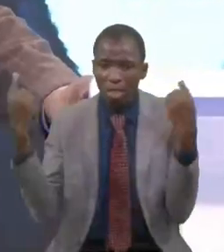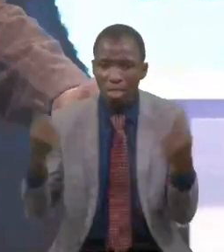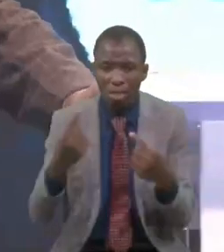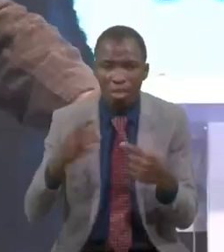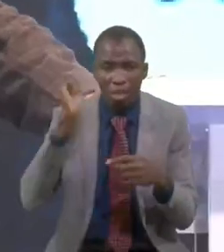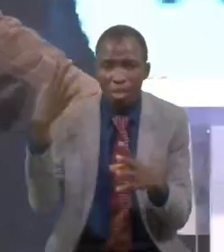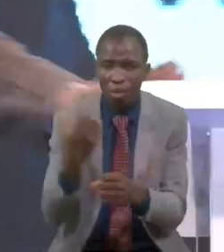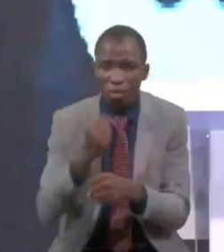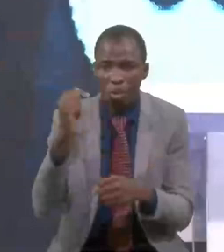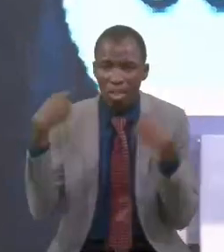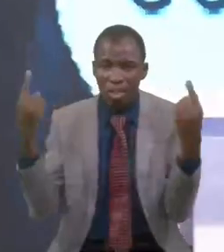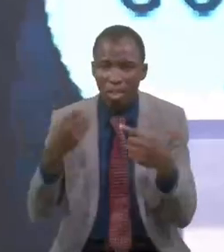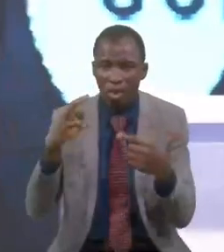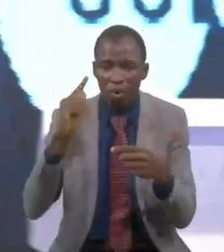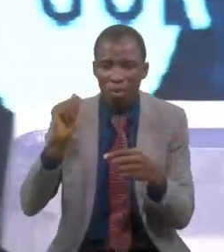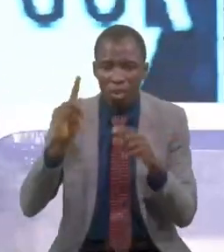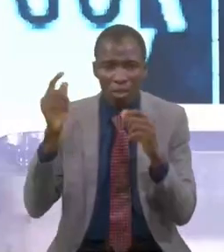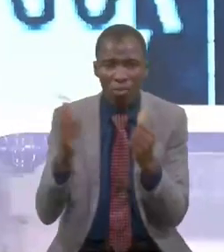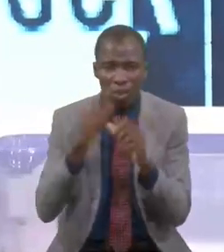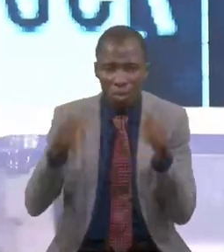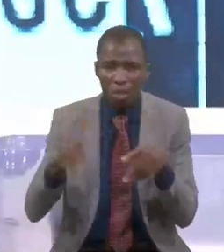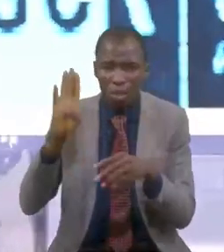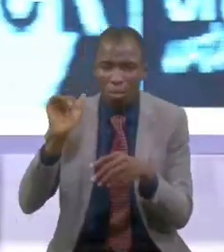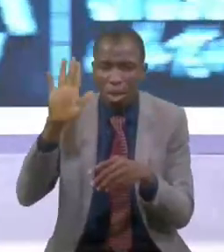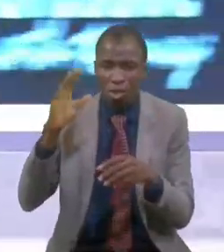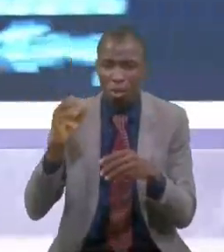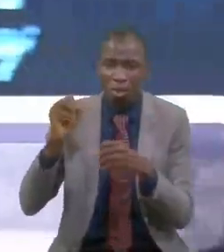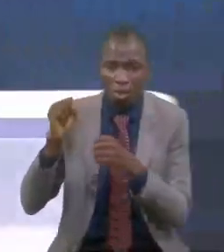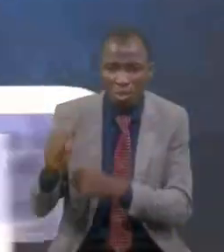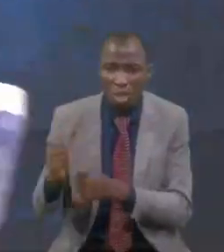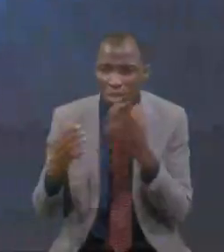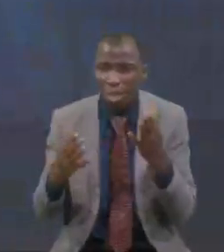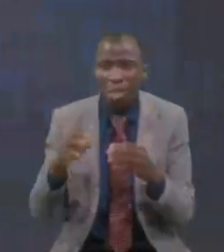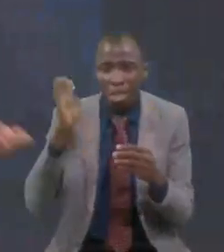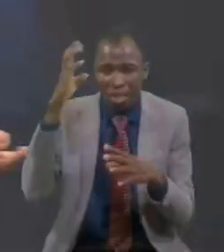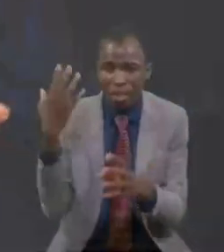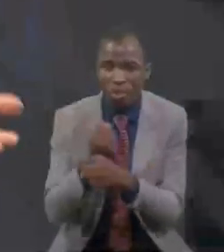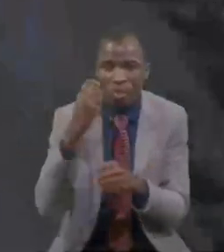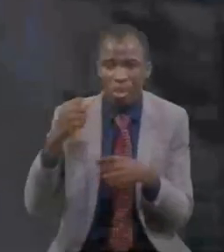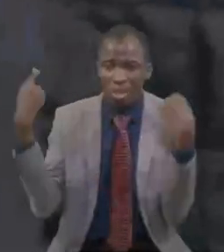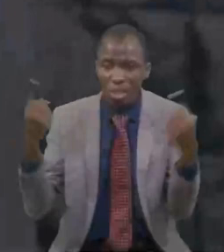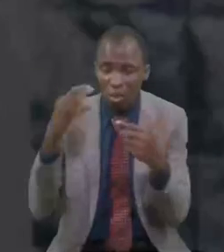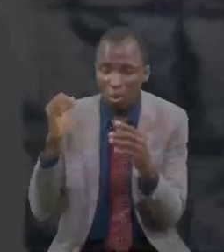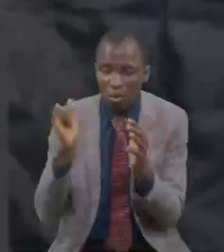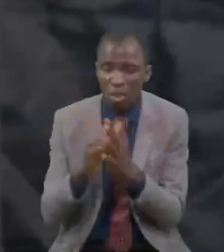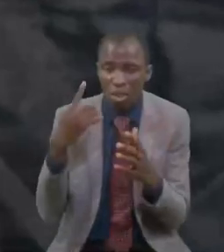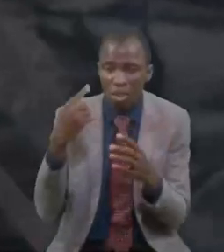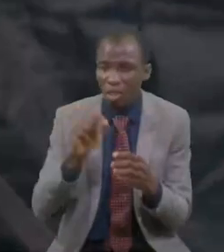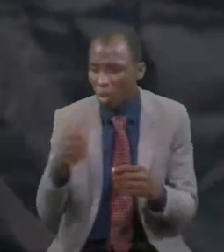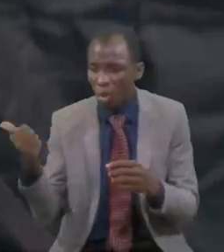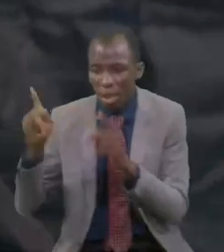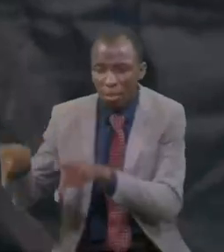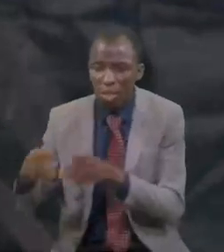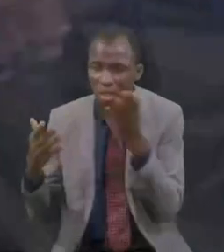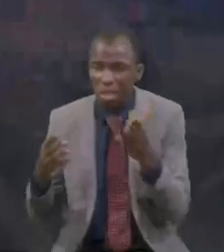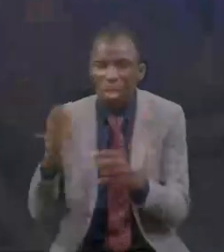péchés Il a Ôé les péchés de CELI qui à côté de vous il a Ôé les péchés de l'autre personne à ce bord là il a Ôé les